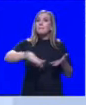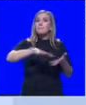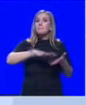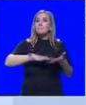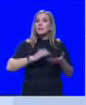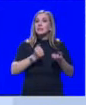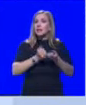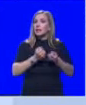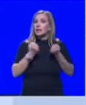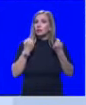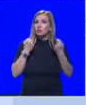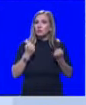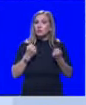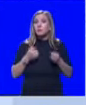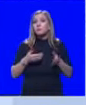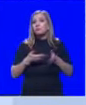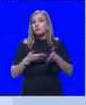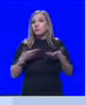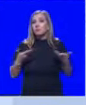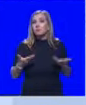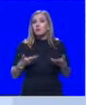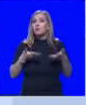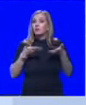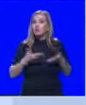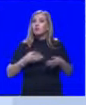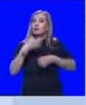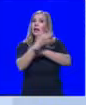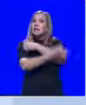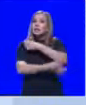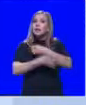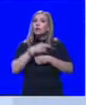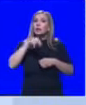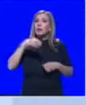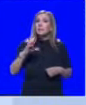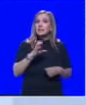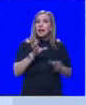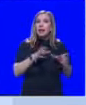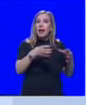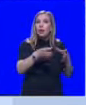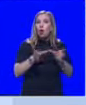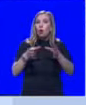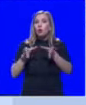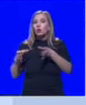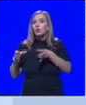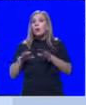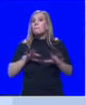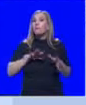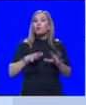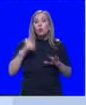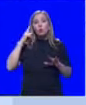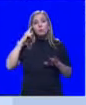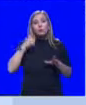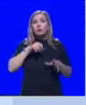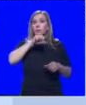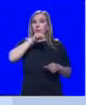населените им места. Така че в традиционните депесарски райони по-скоро са склонни